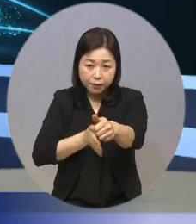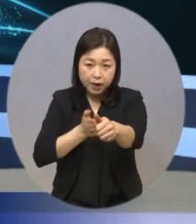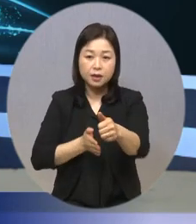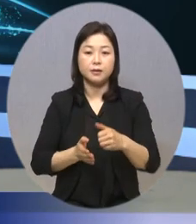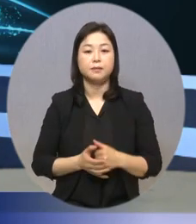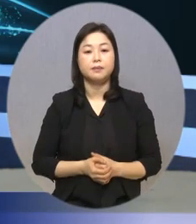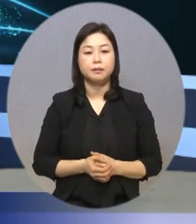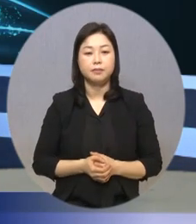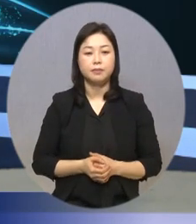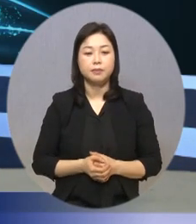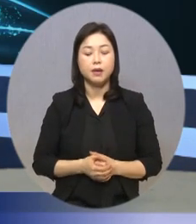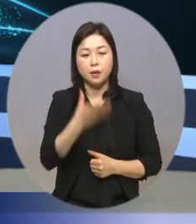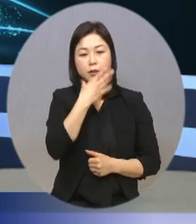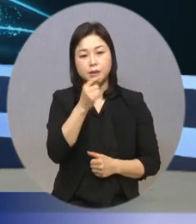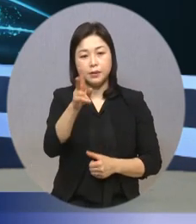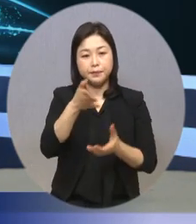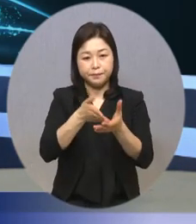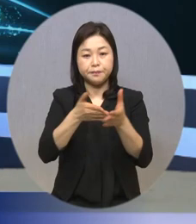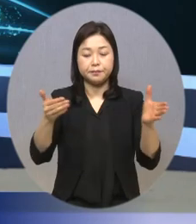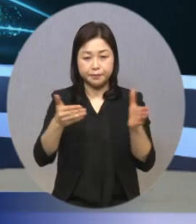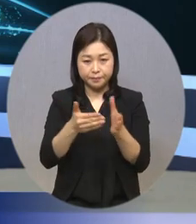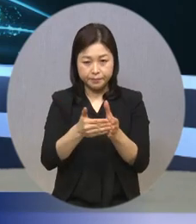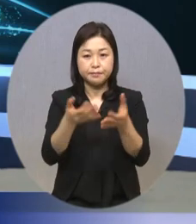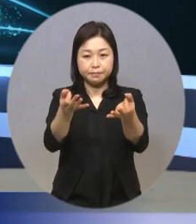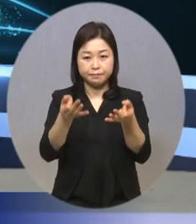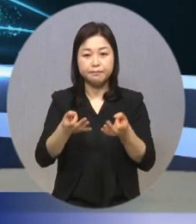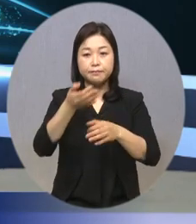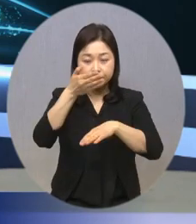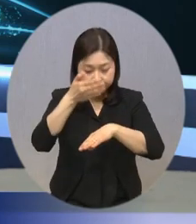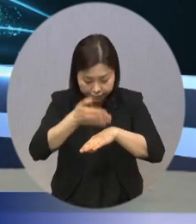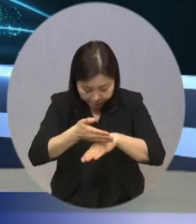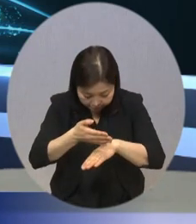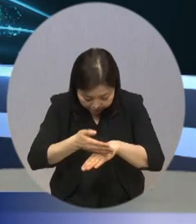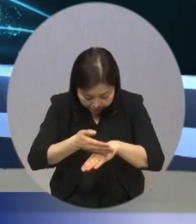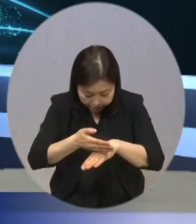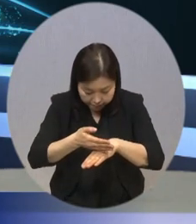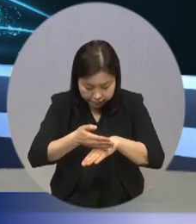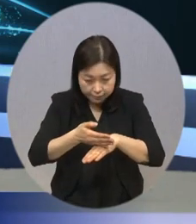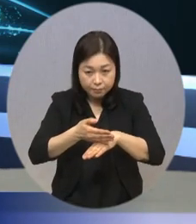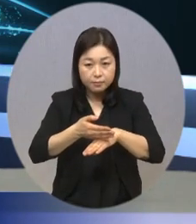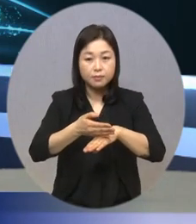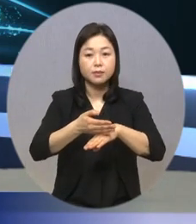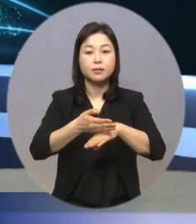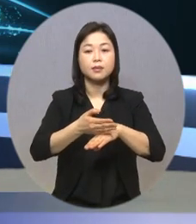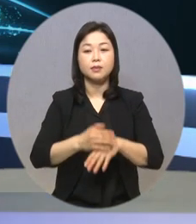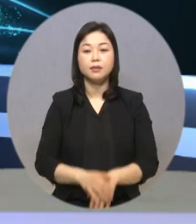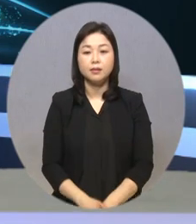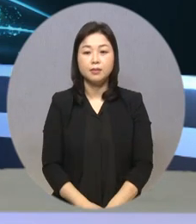바랍니다. 이상 복지TV 뉴스를 마칩니다. 시청해 주신 여러분 고맙습니다.